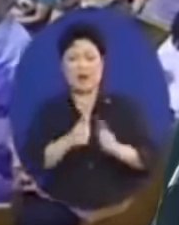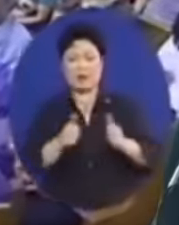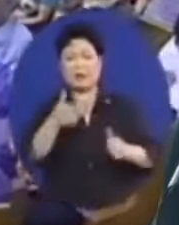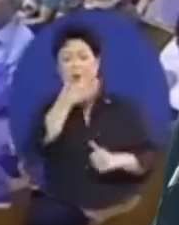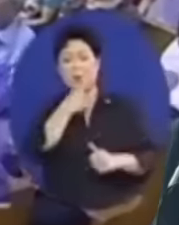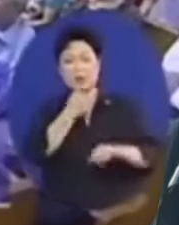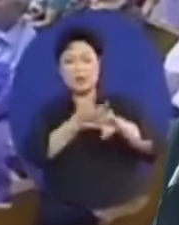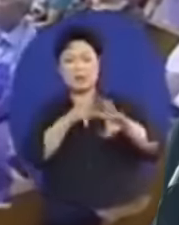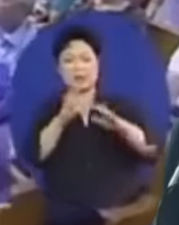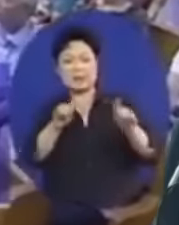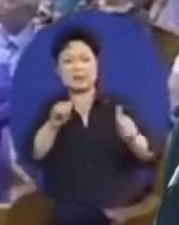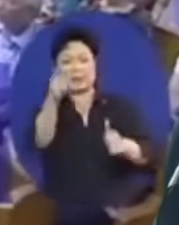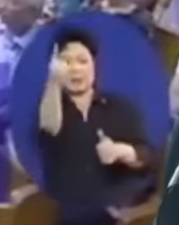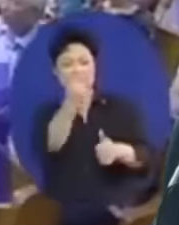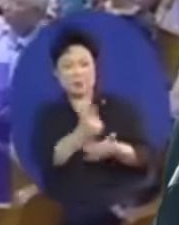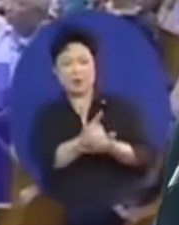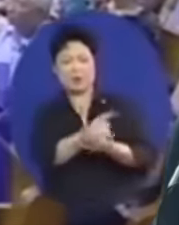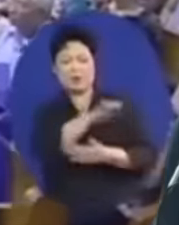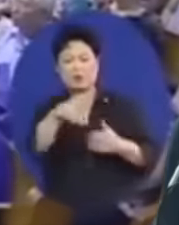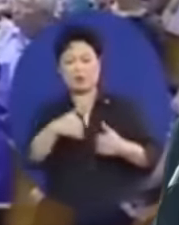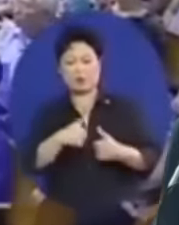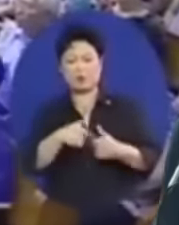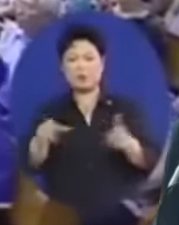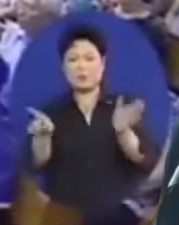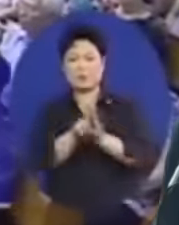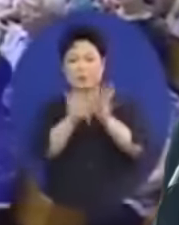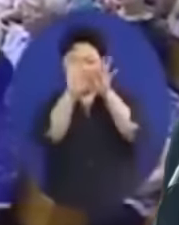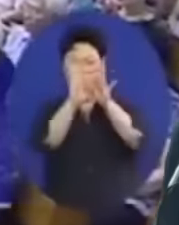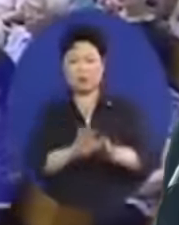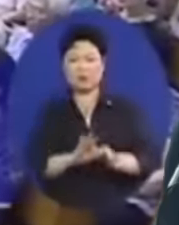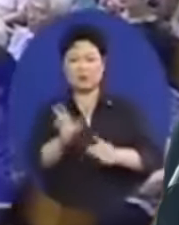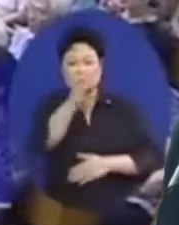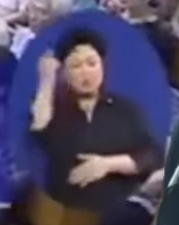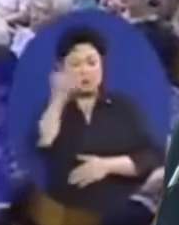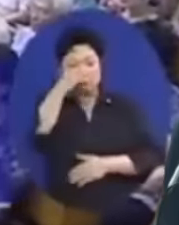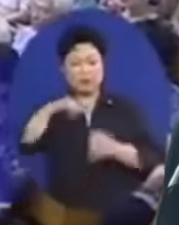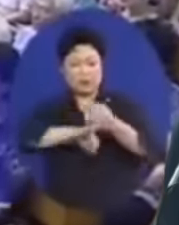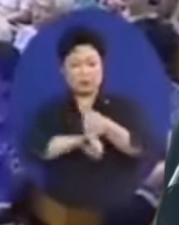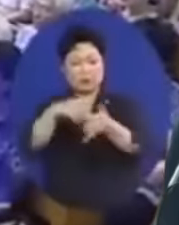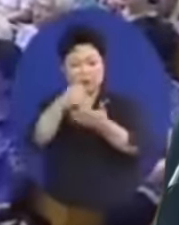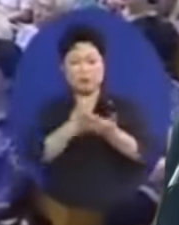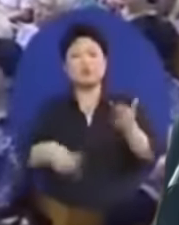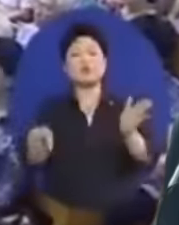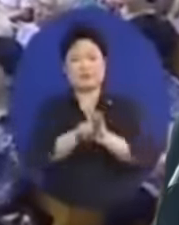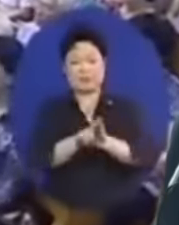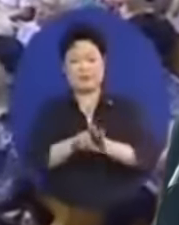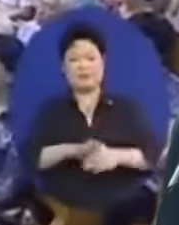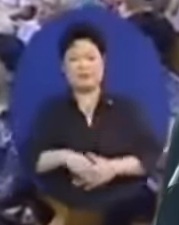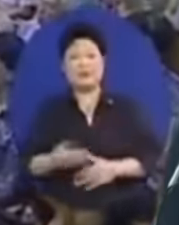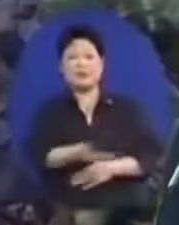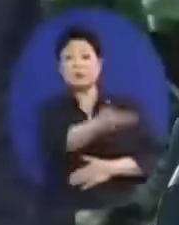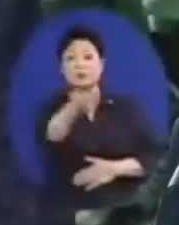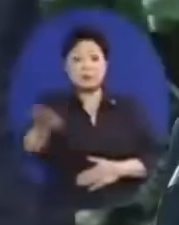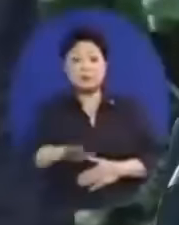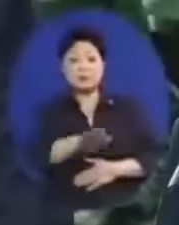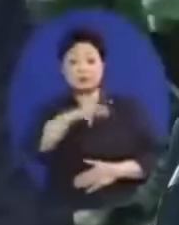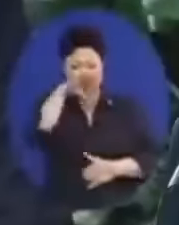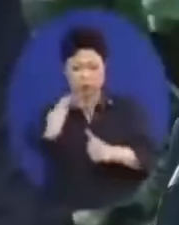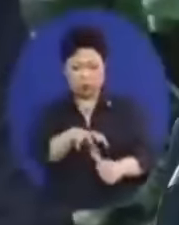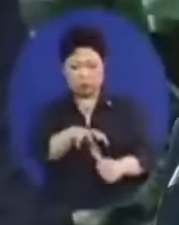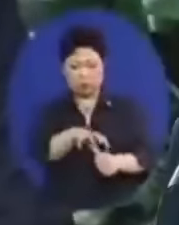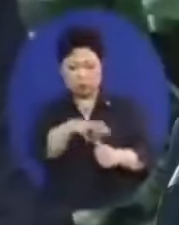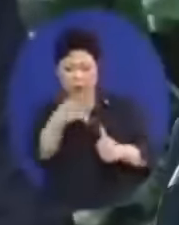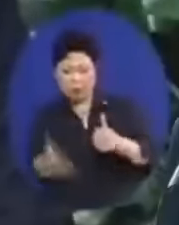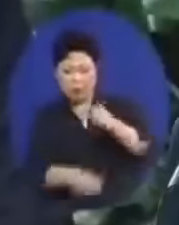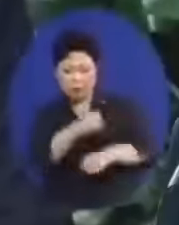복이 이방인에게 미치게 하고 또 우리를 하여금 믿음으로 말미암아 성령의 약속을 받게 하려 하십니다. 우리는 저주에서